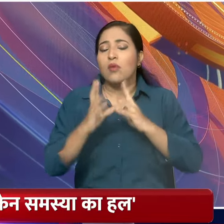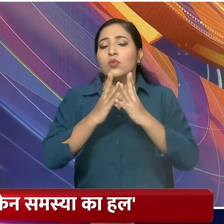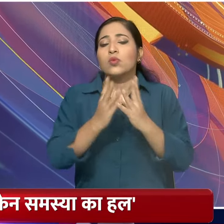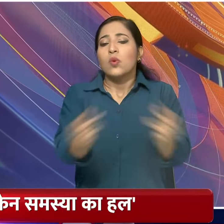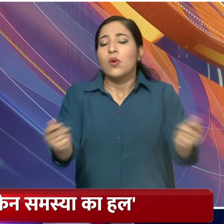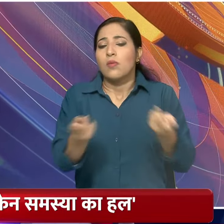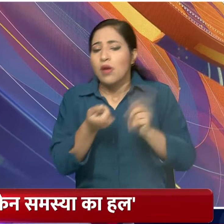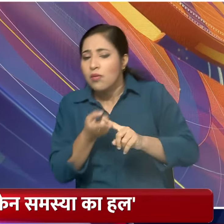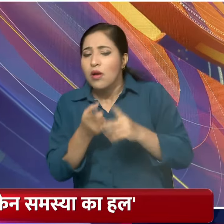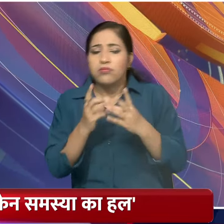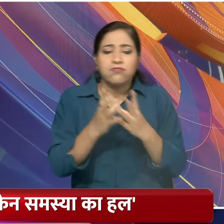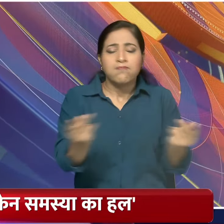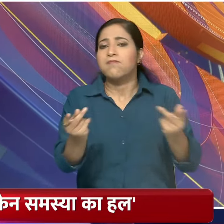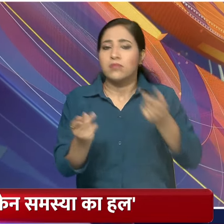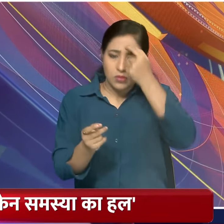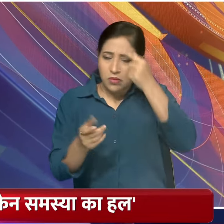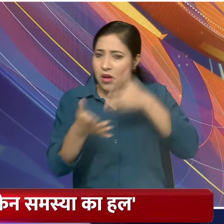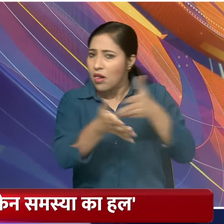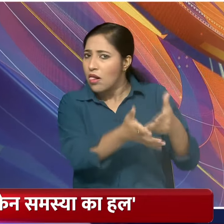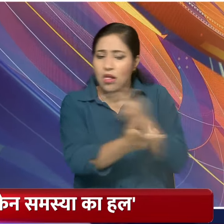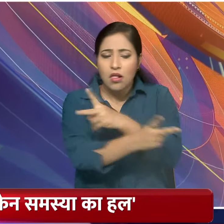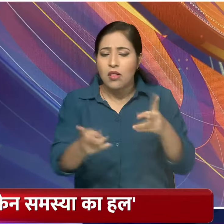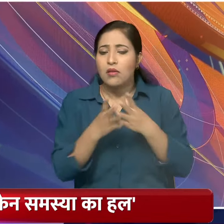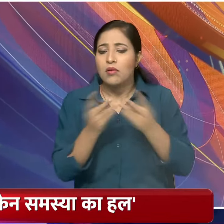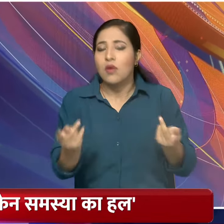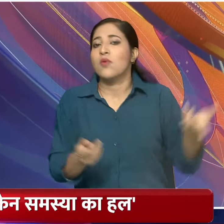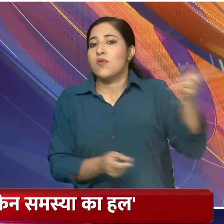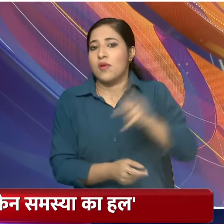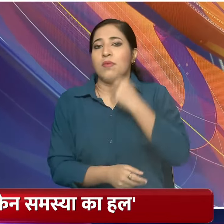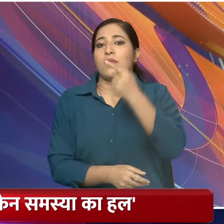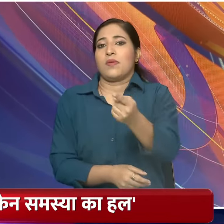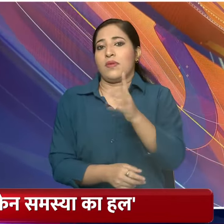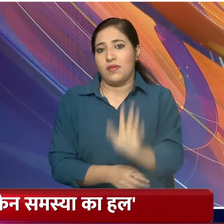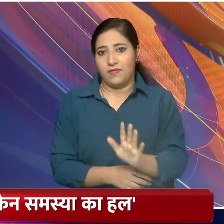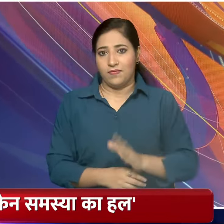के जरिए समस्या को सुलझाने की दोहराई बात।